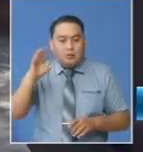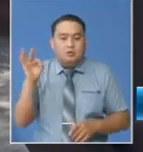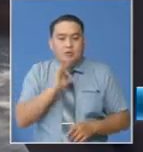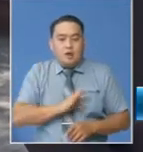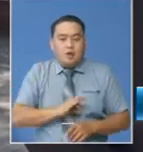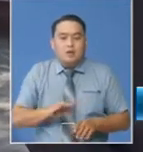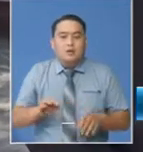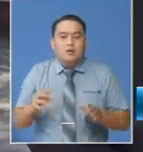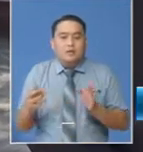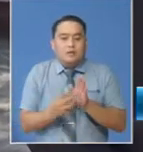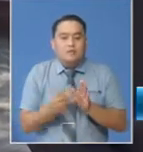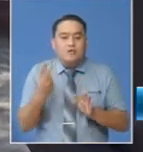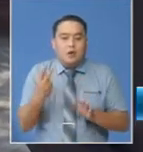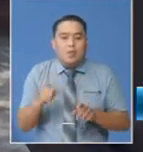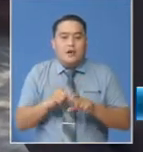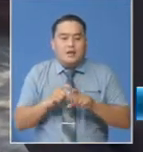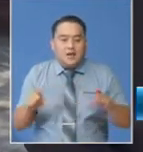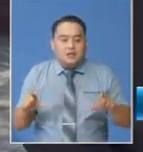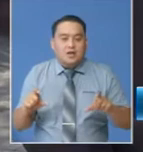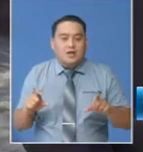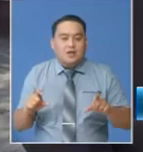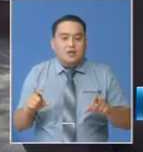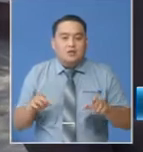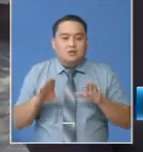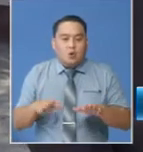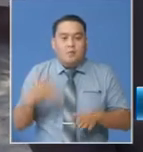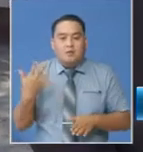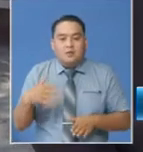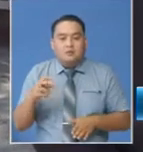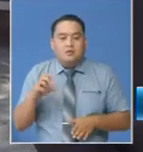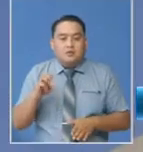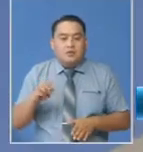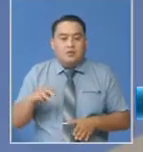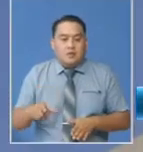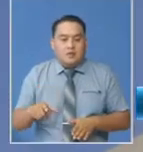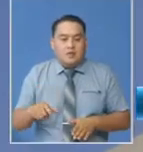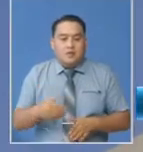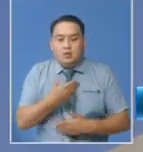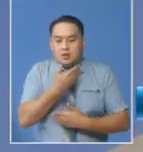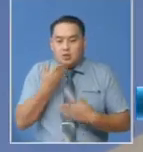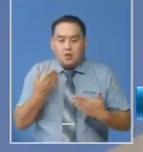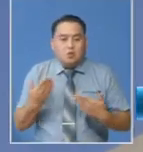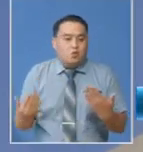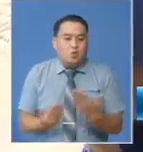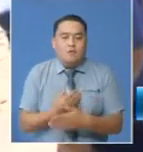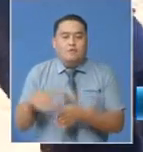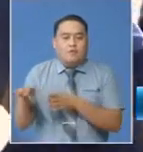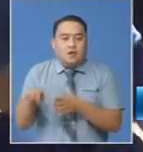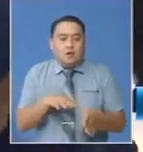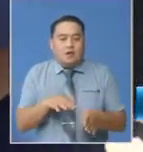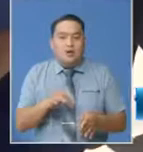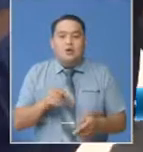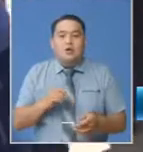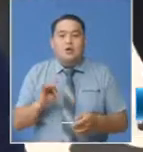герб расположен на втором этаже. У него диаметр всего лишь 50 сантиметров. Он не соответствует новым стандартам.